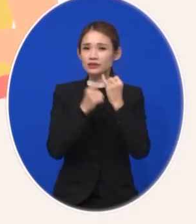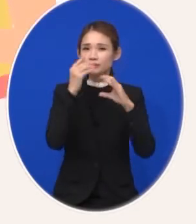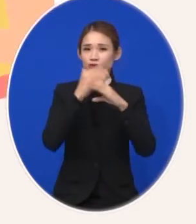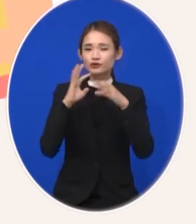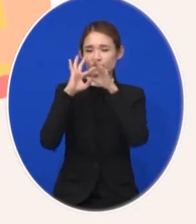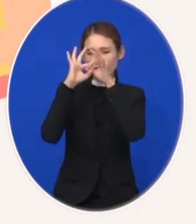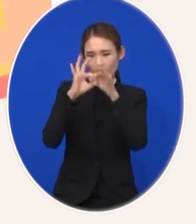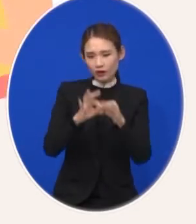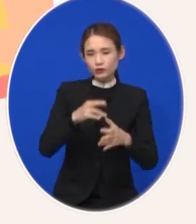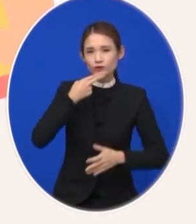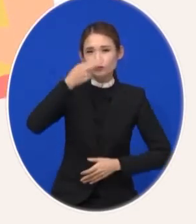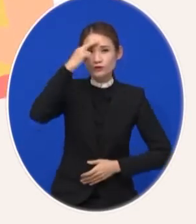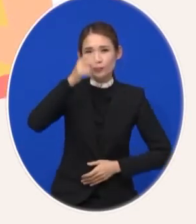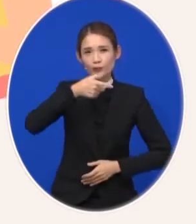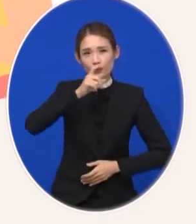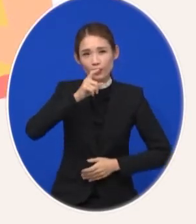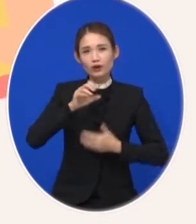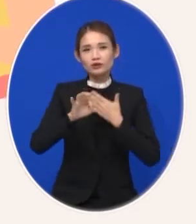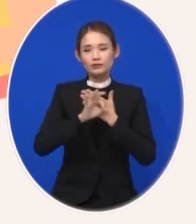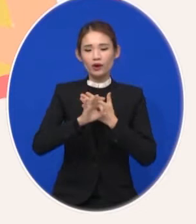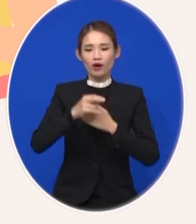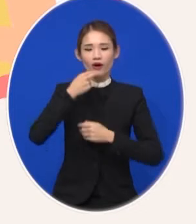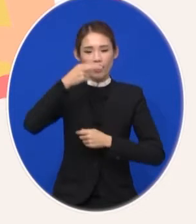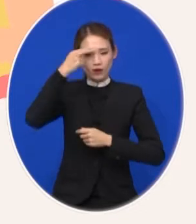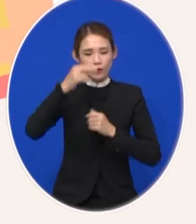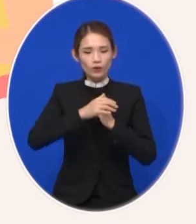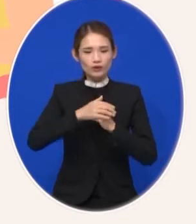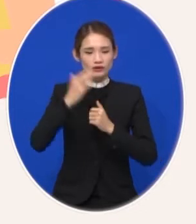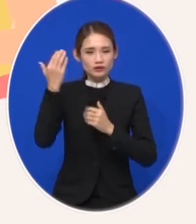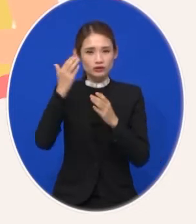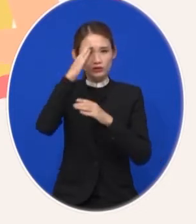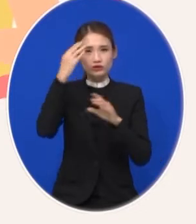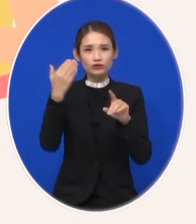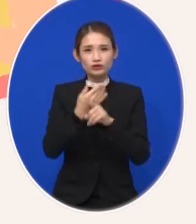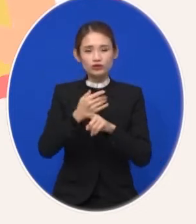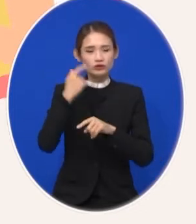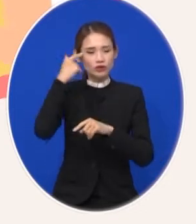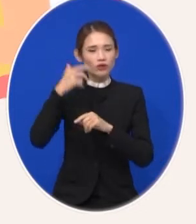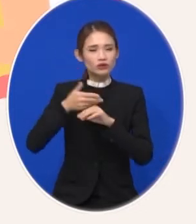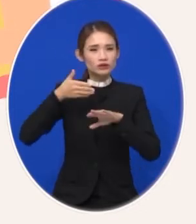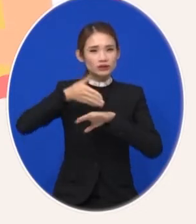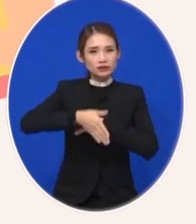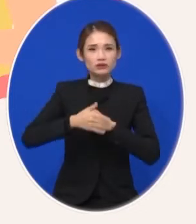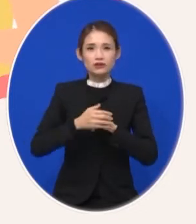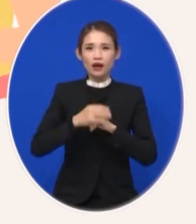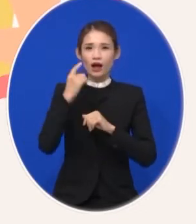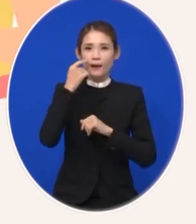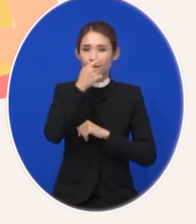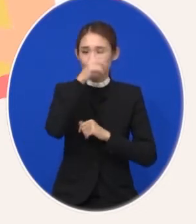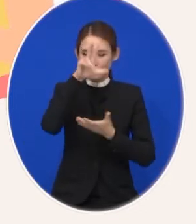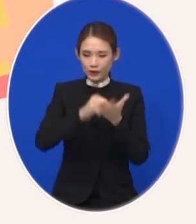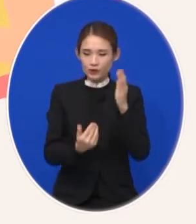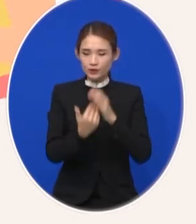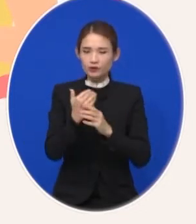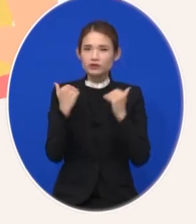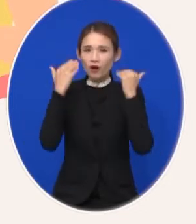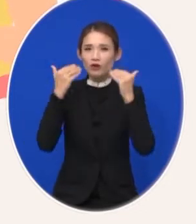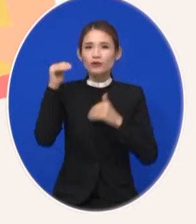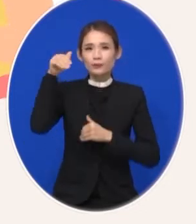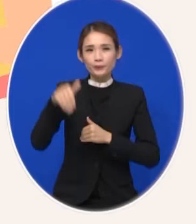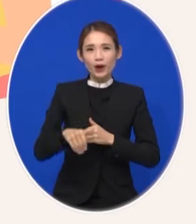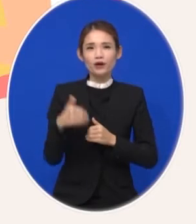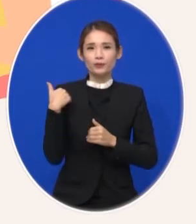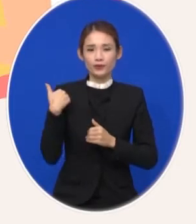임신 중 지속적으로 음주하는 경우 태아 알코올 증후군인 정신지체, 안면 이상, 저성장이 유발될 수